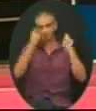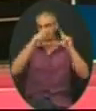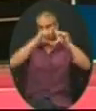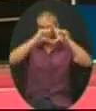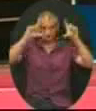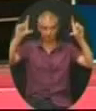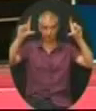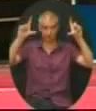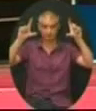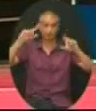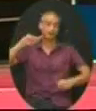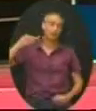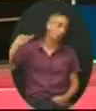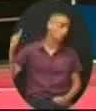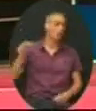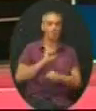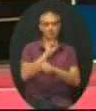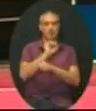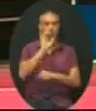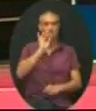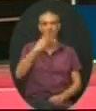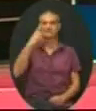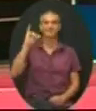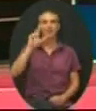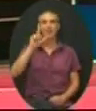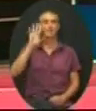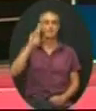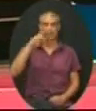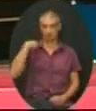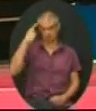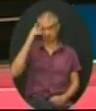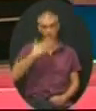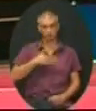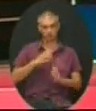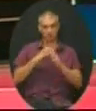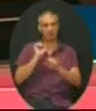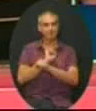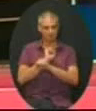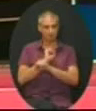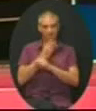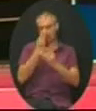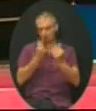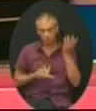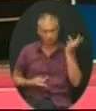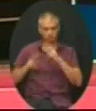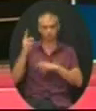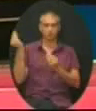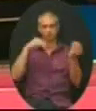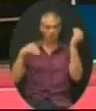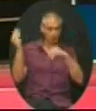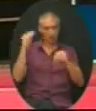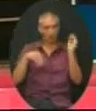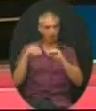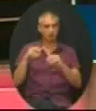שם את כל הטענות כנגד פילבר, שאנחנו יודעים שכשרוצים להאריך מעצר, מגזימים בחשדות ומוסיפים עליהם